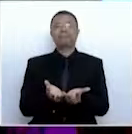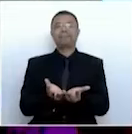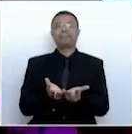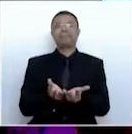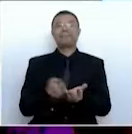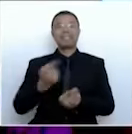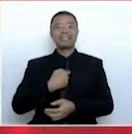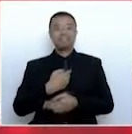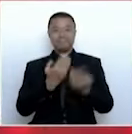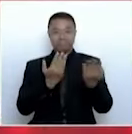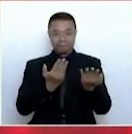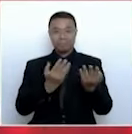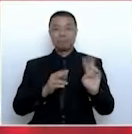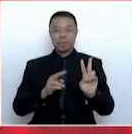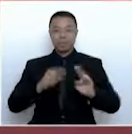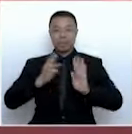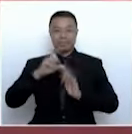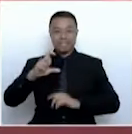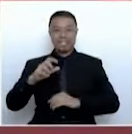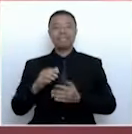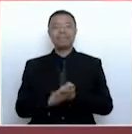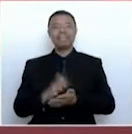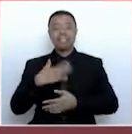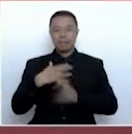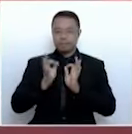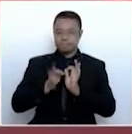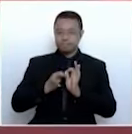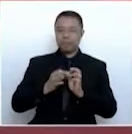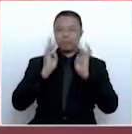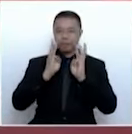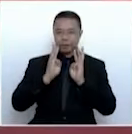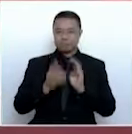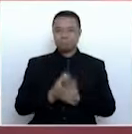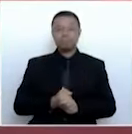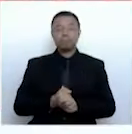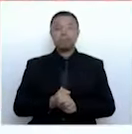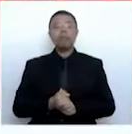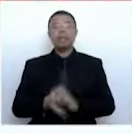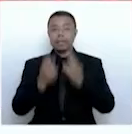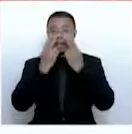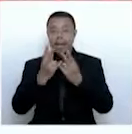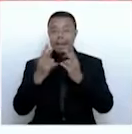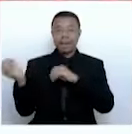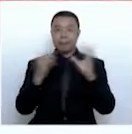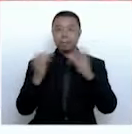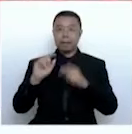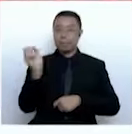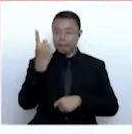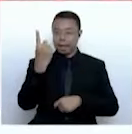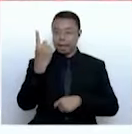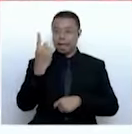Bersama dengan kami berdua, saya Marvin Sulistyo. Dan saya Patricia Mapalik. Inilah debat